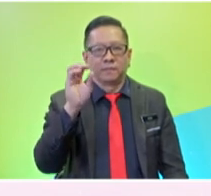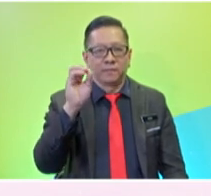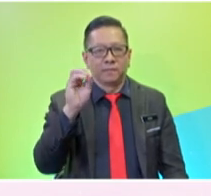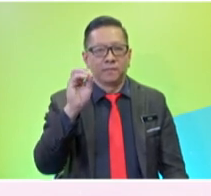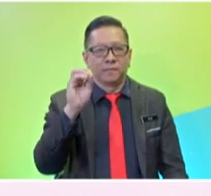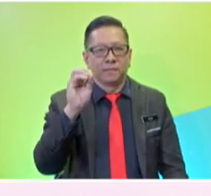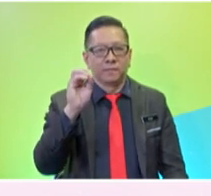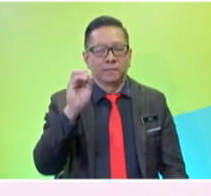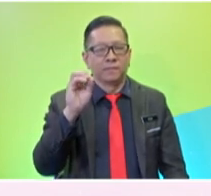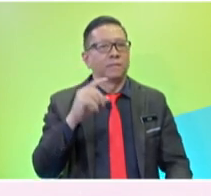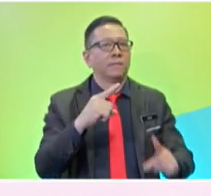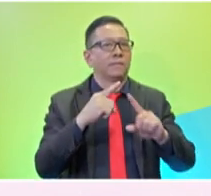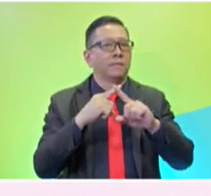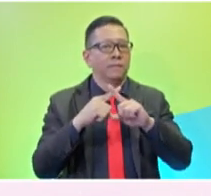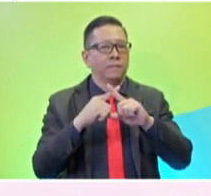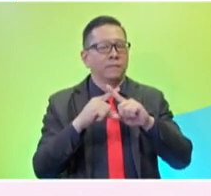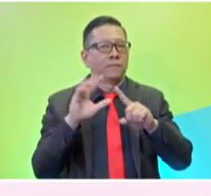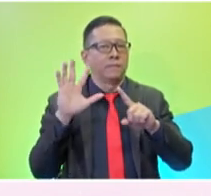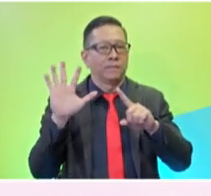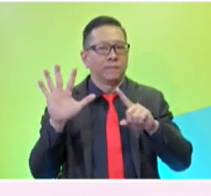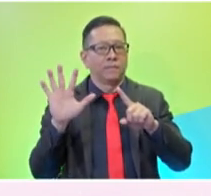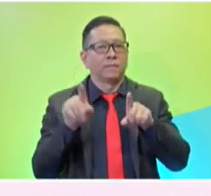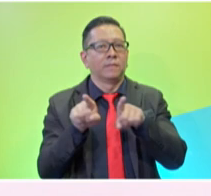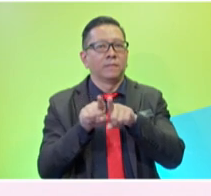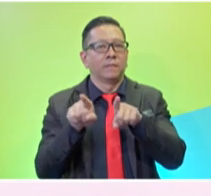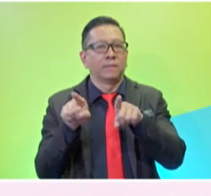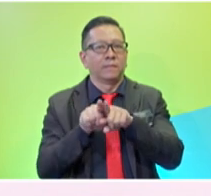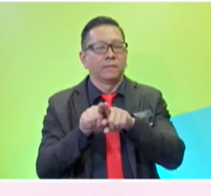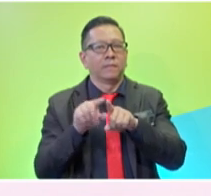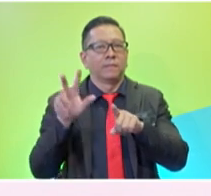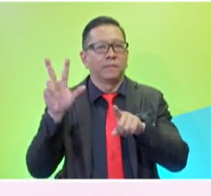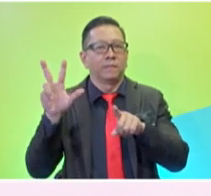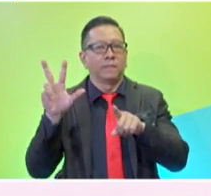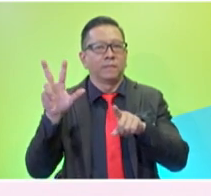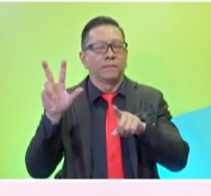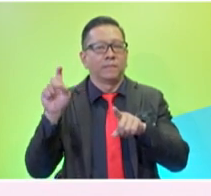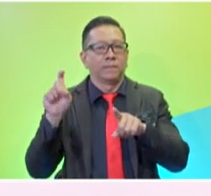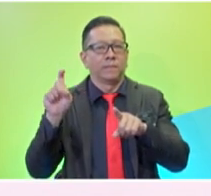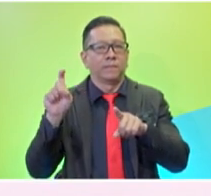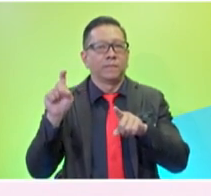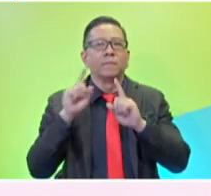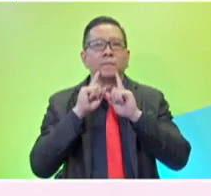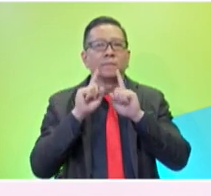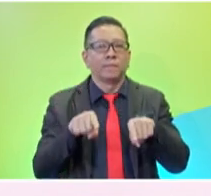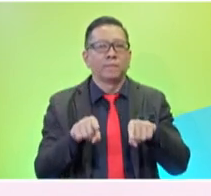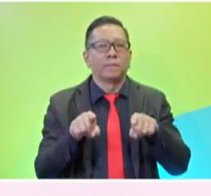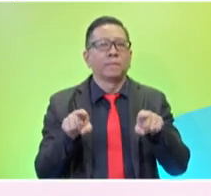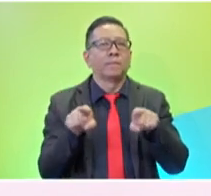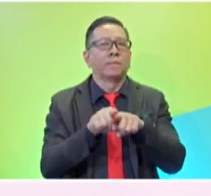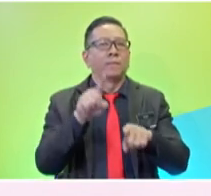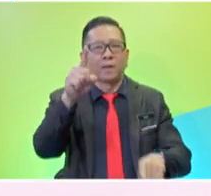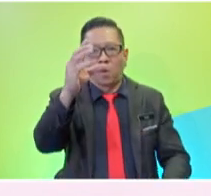kali kita daratkan dengan 5 menit bersamaan dengan 3x maka jawabannya adalah bersamaan dengan